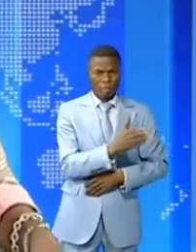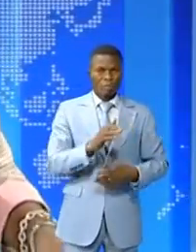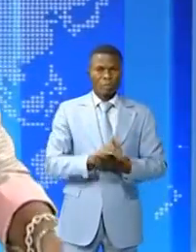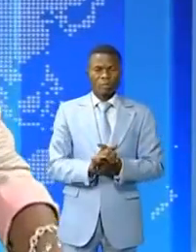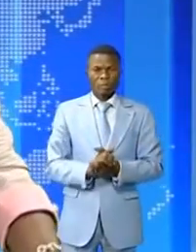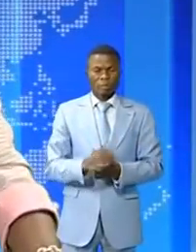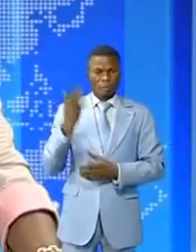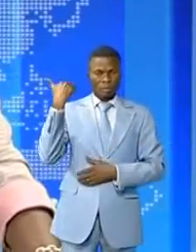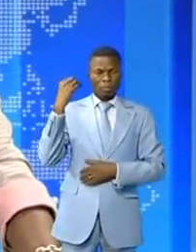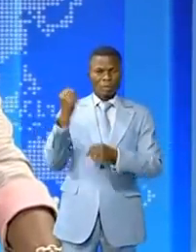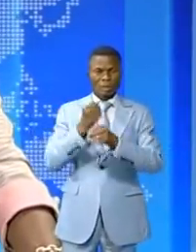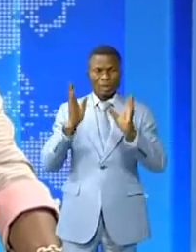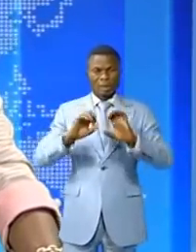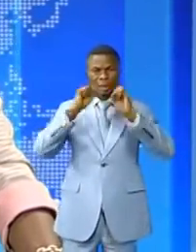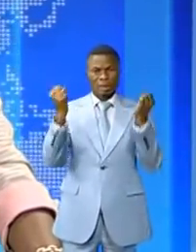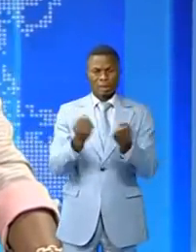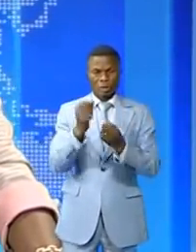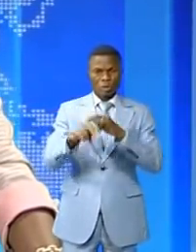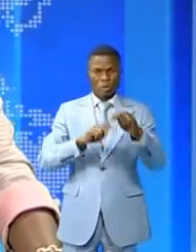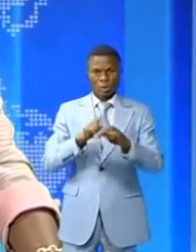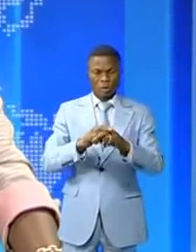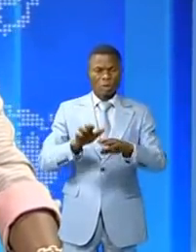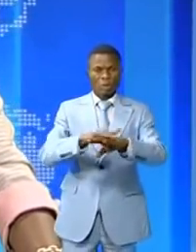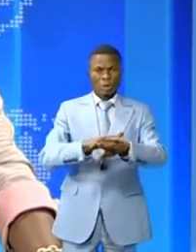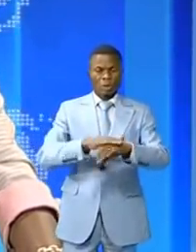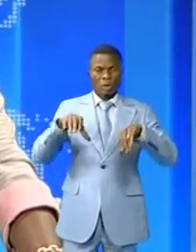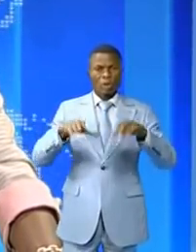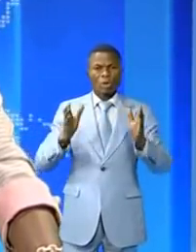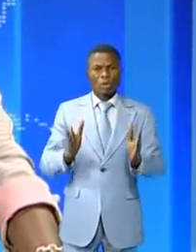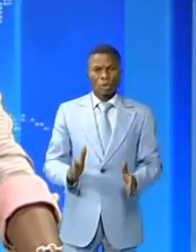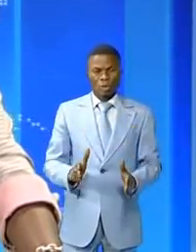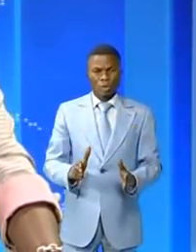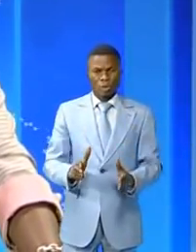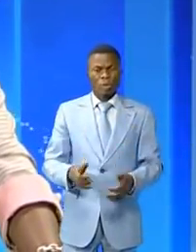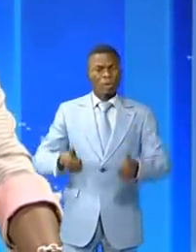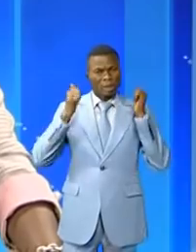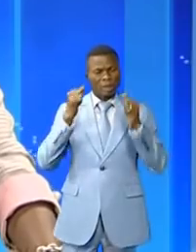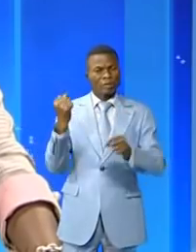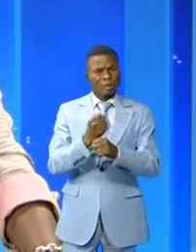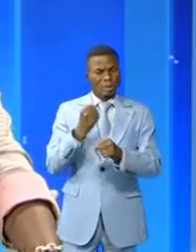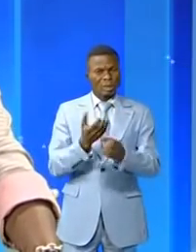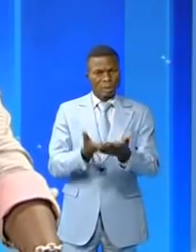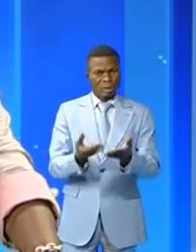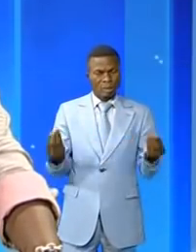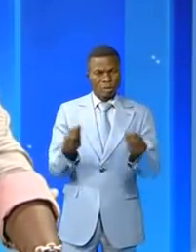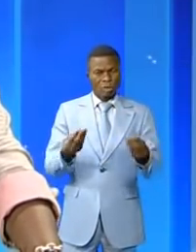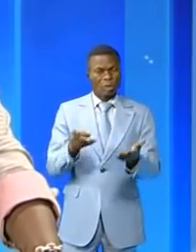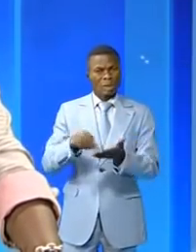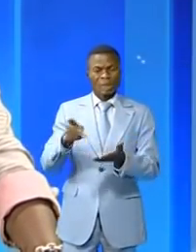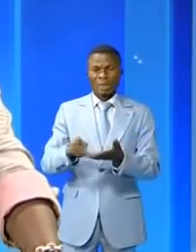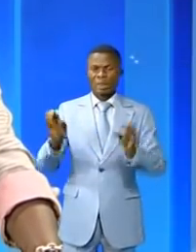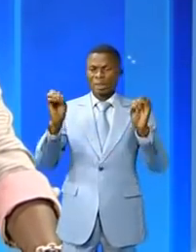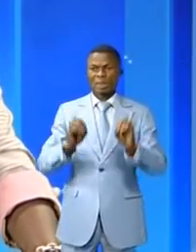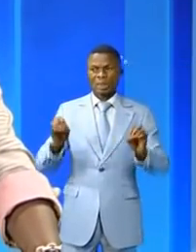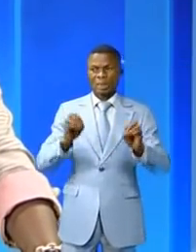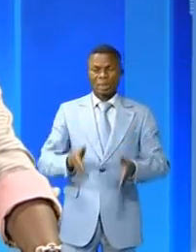quelque temps, les agents de la Société nationale de chemin de fer du Congo avaient refusé de reprendre du service avec pour conséquence la